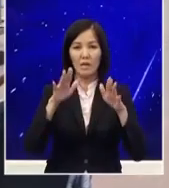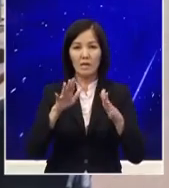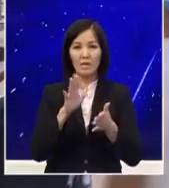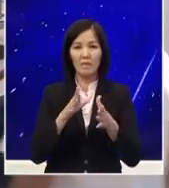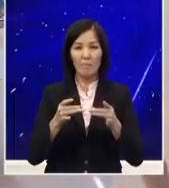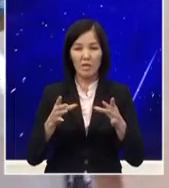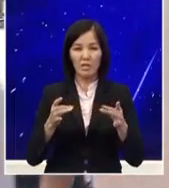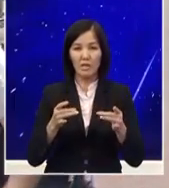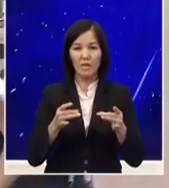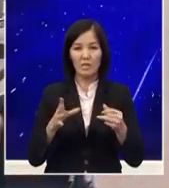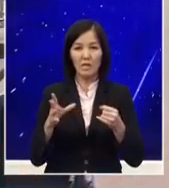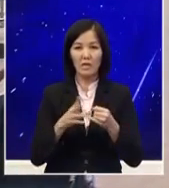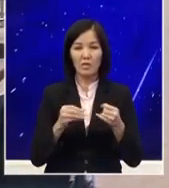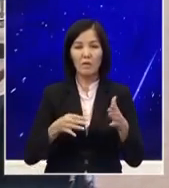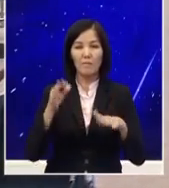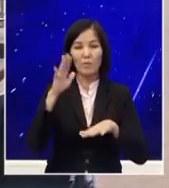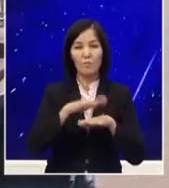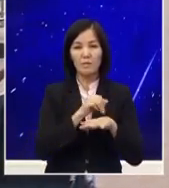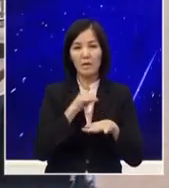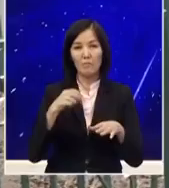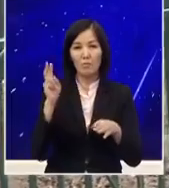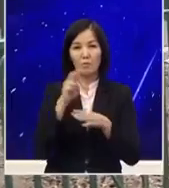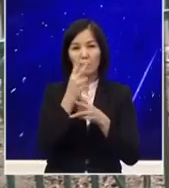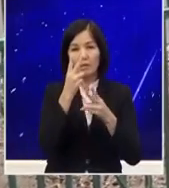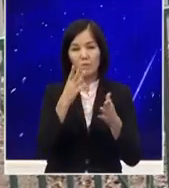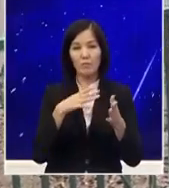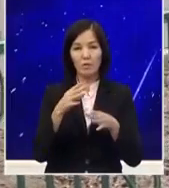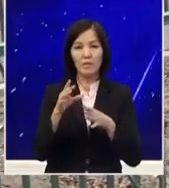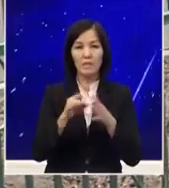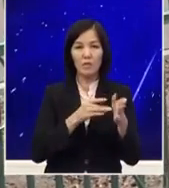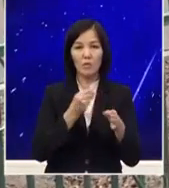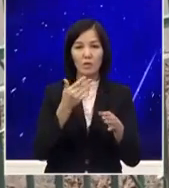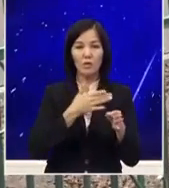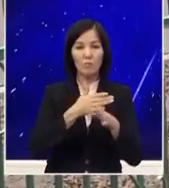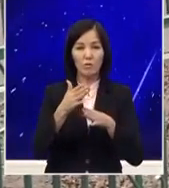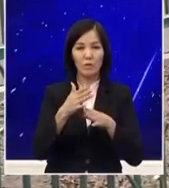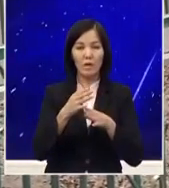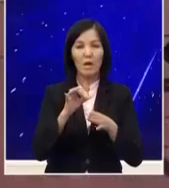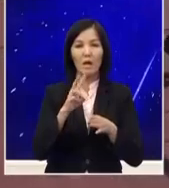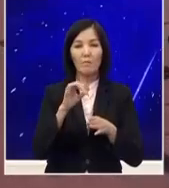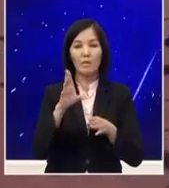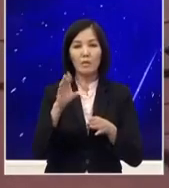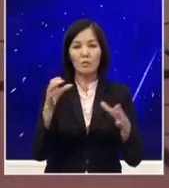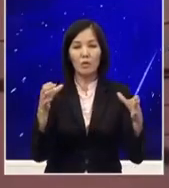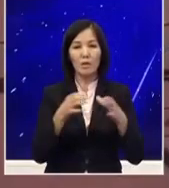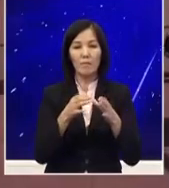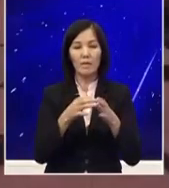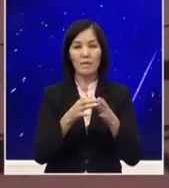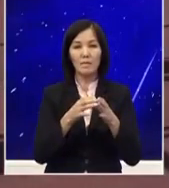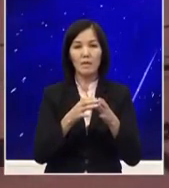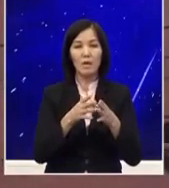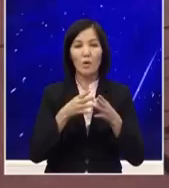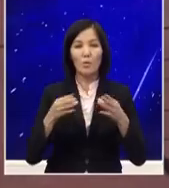балшыққа шыланған бұл жерді облыс әкімінің өзі келіп көрген. Дереу қаражат бөлгізді. Алматылстрой проект компаниясы қолға алып